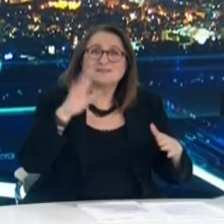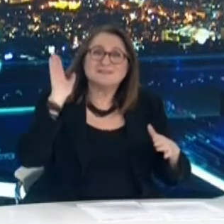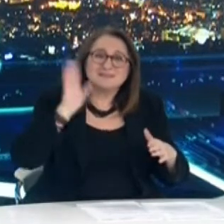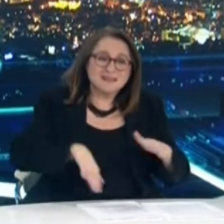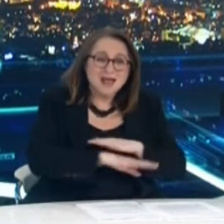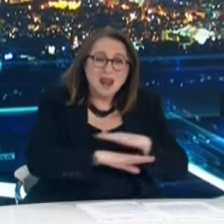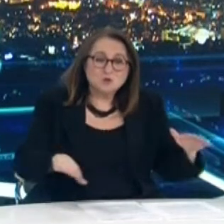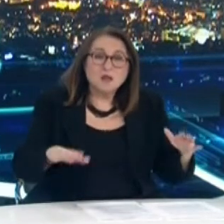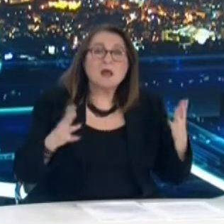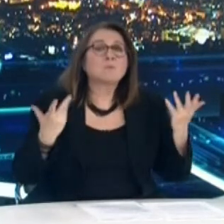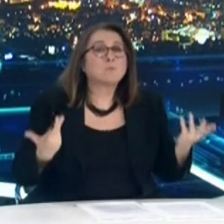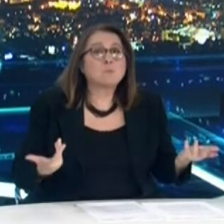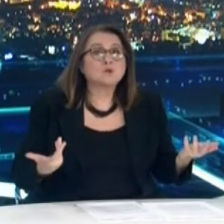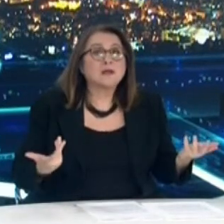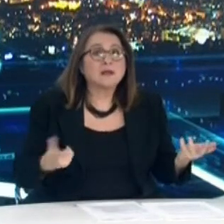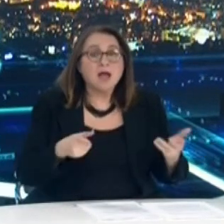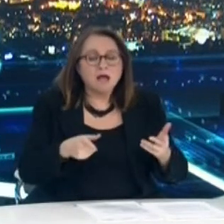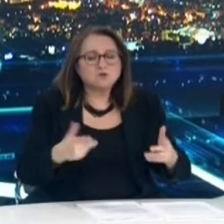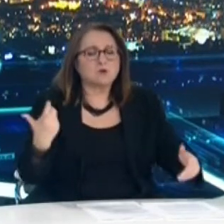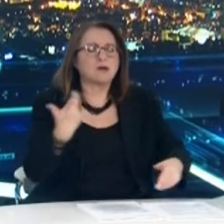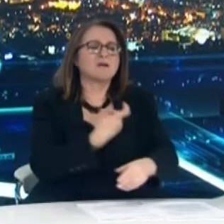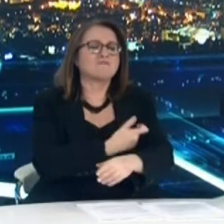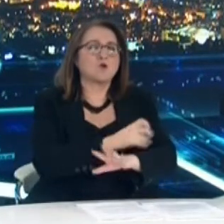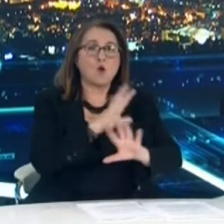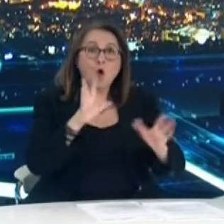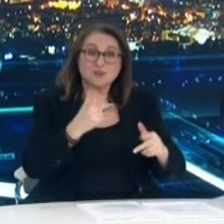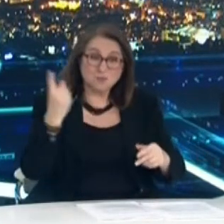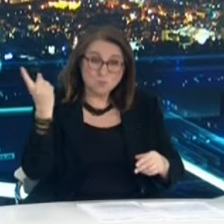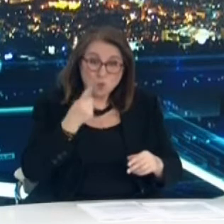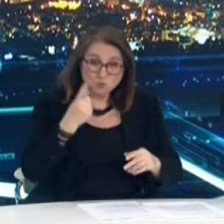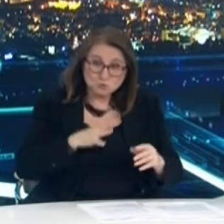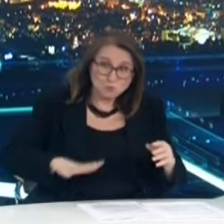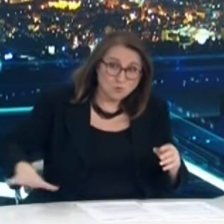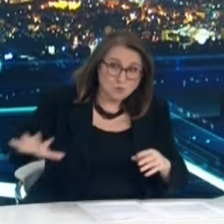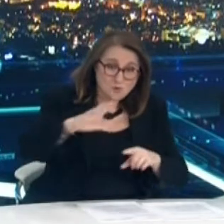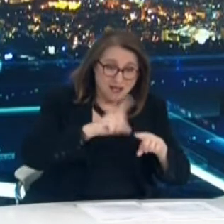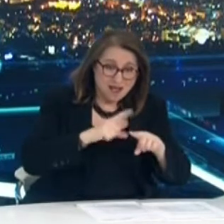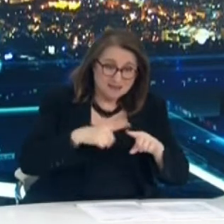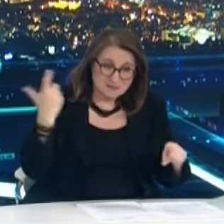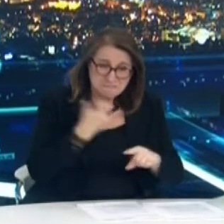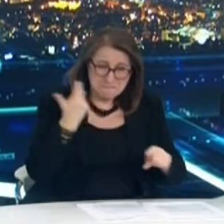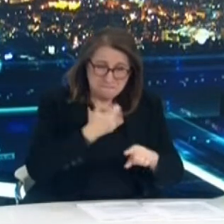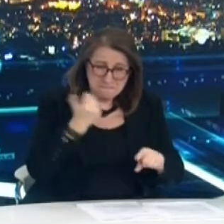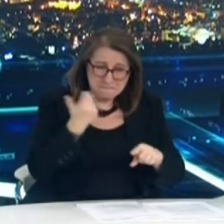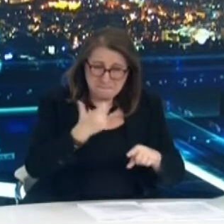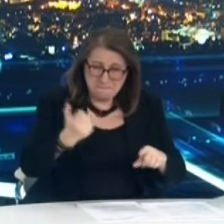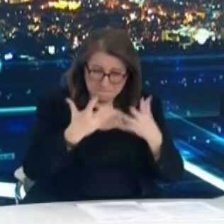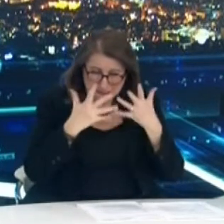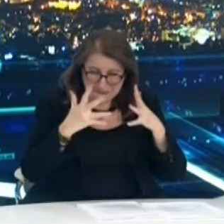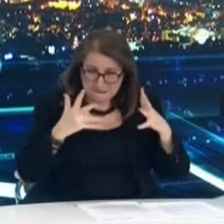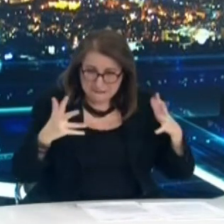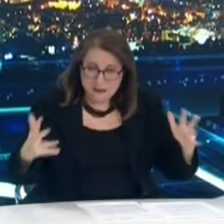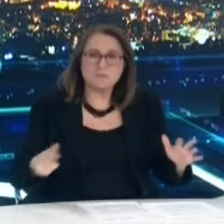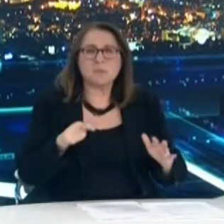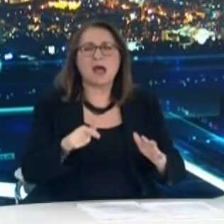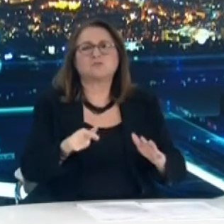επιχείρησης ελευθερίας, με την ολοκλήρωση του εμβολίου στο μεγαλύτερο πληθυσμό, ποσοστό πληθυσμού της χώρας μας. Όμως ακόμα δεν